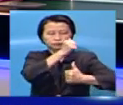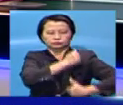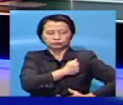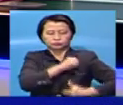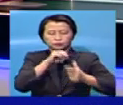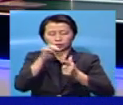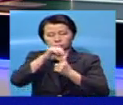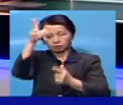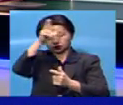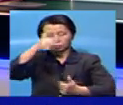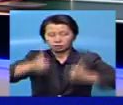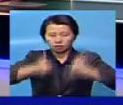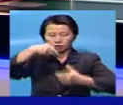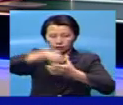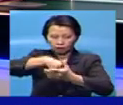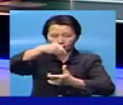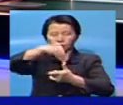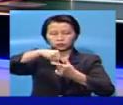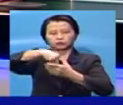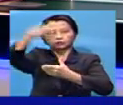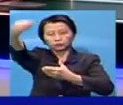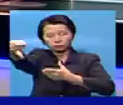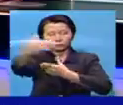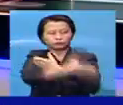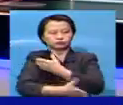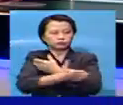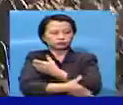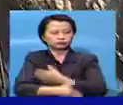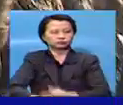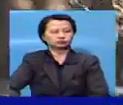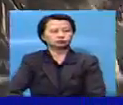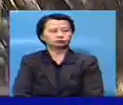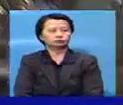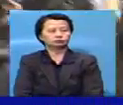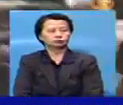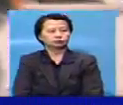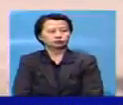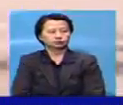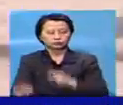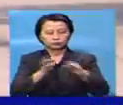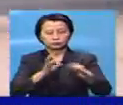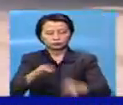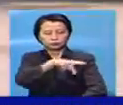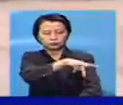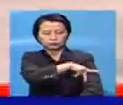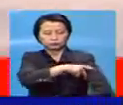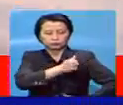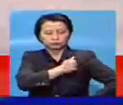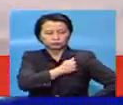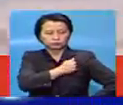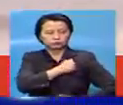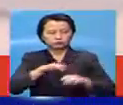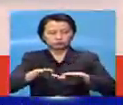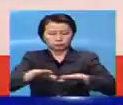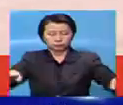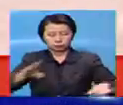atau kerajaan sama ada dari dalam atau luar negara jelas Panglima tentera darat Jenderal Datuk